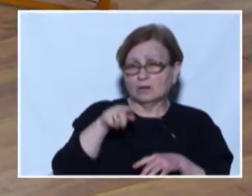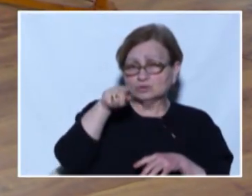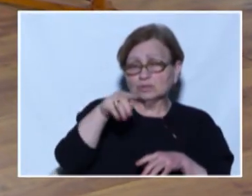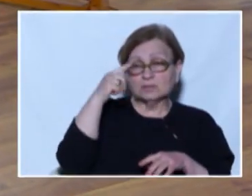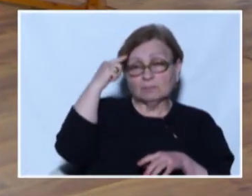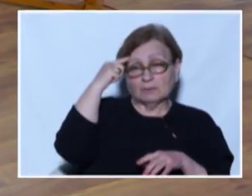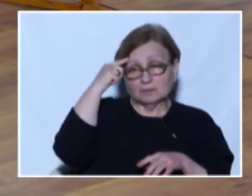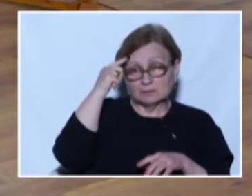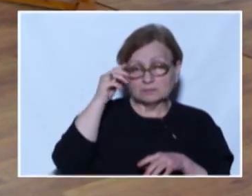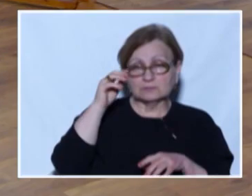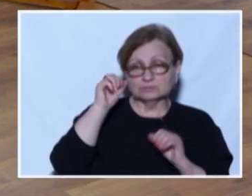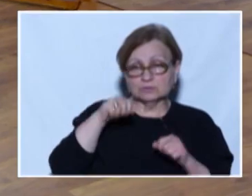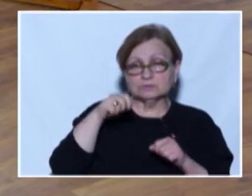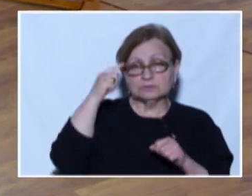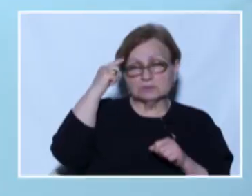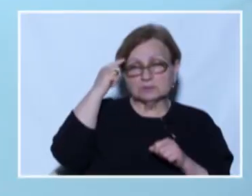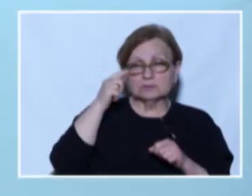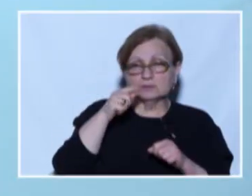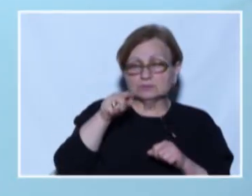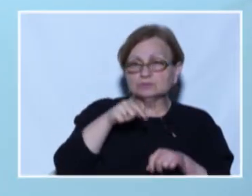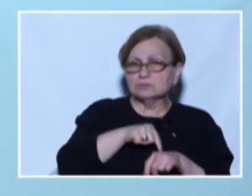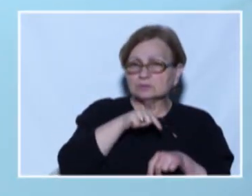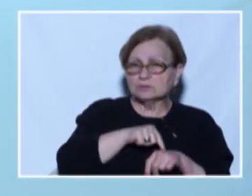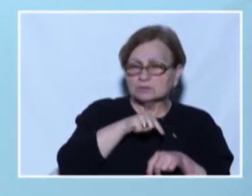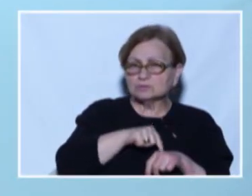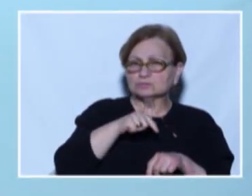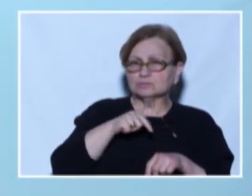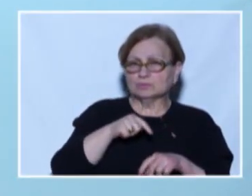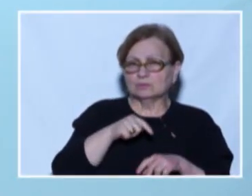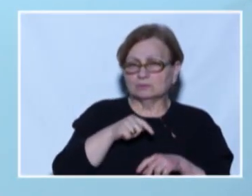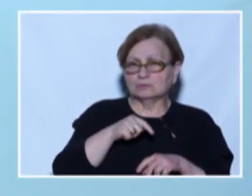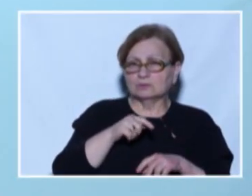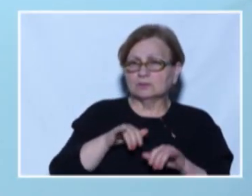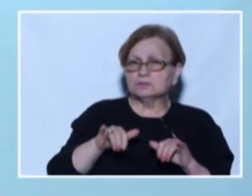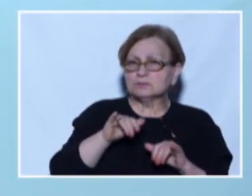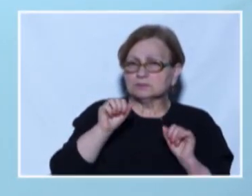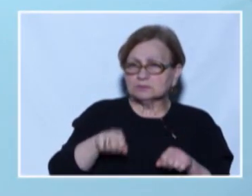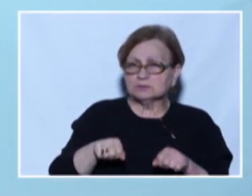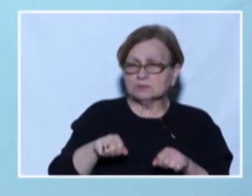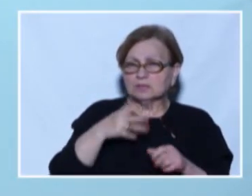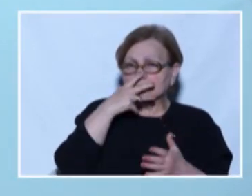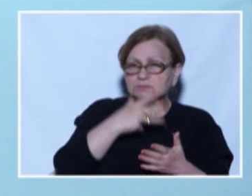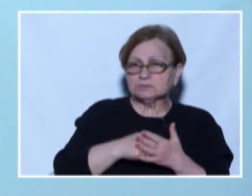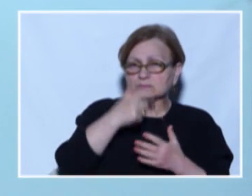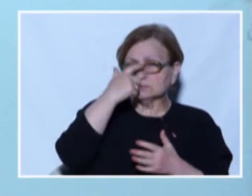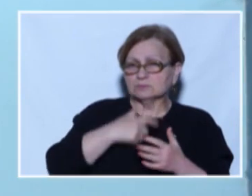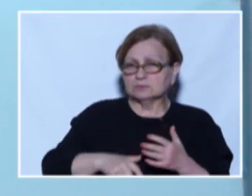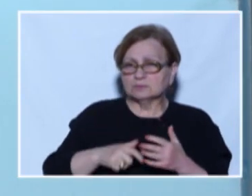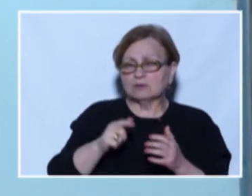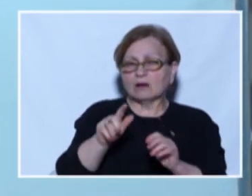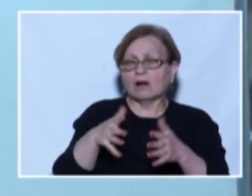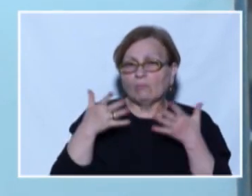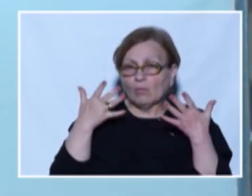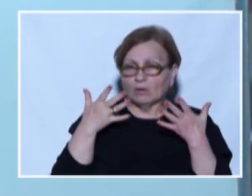იფიქრო, სადაც შეგიძლია შენი გრძნობა იგრძნო, სადაც შეგიძლია საკუთარი თავი